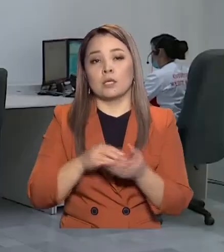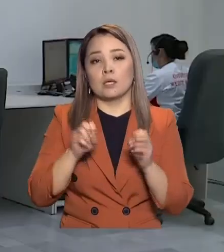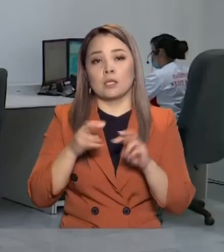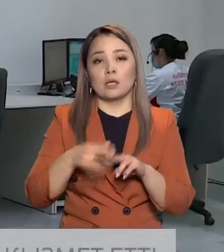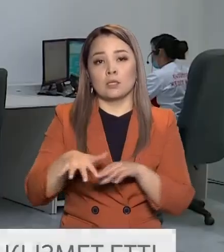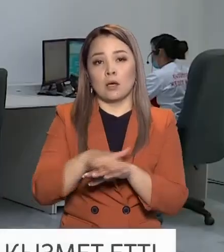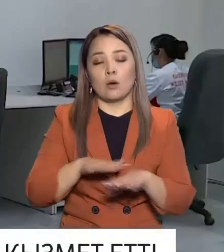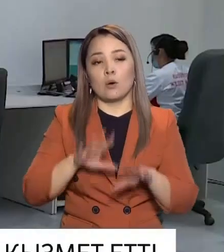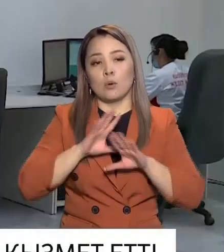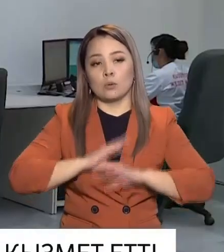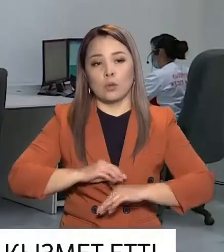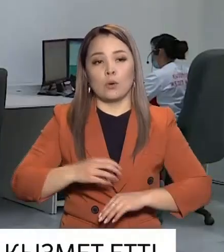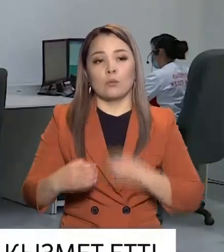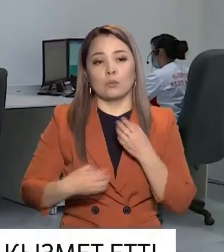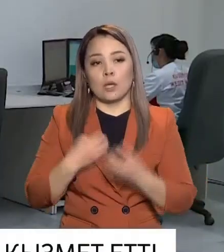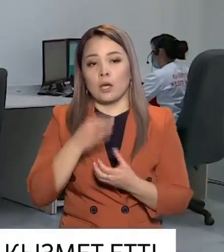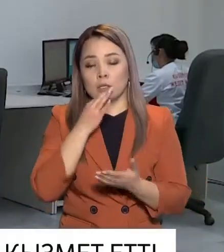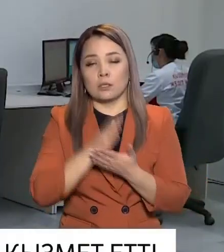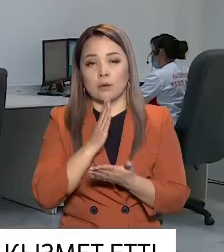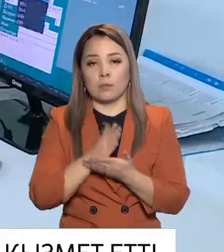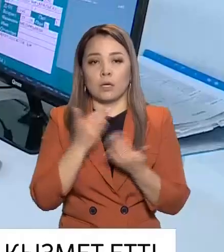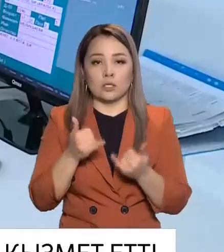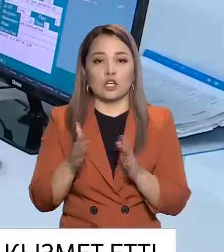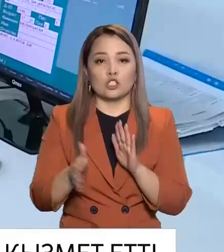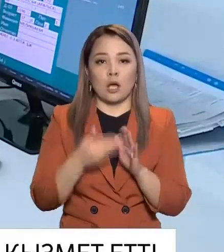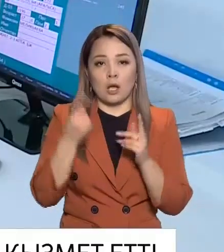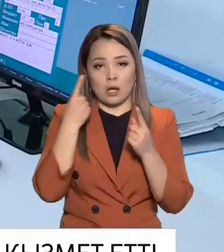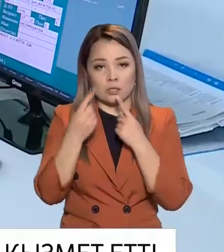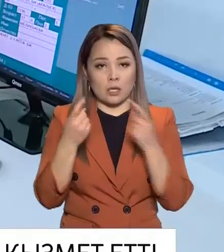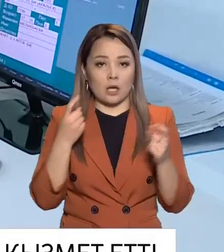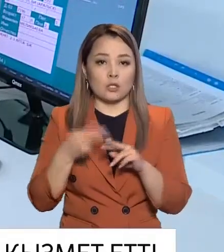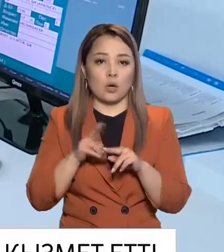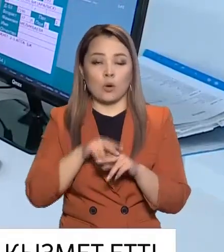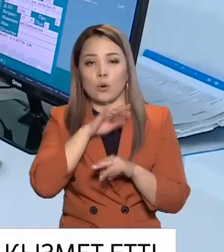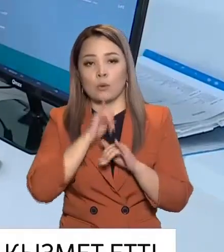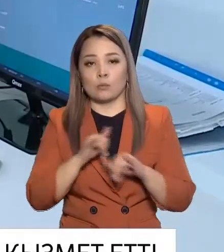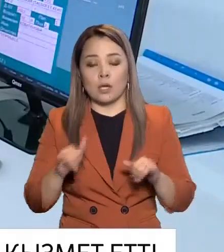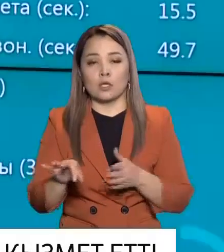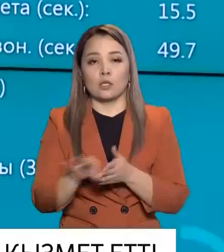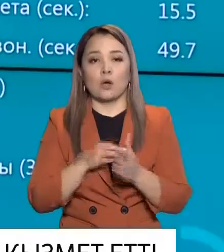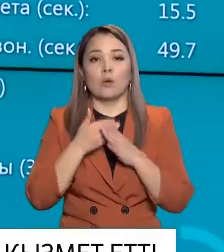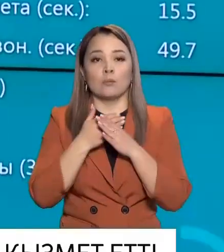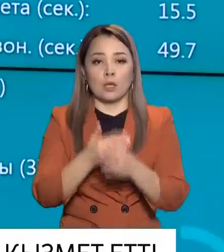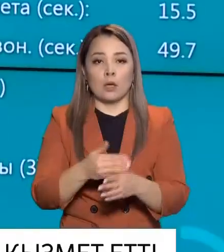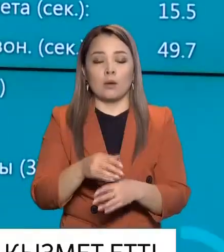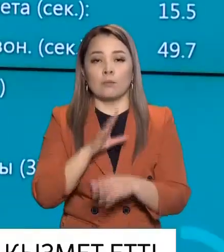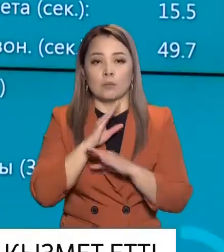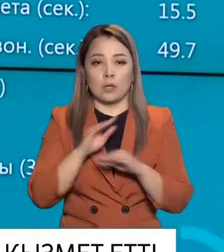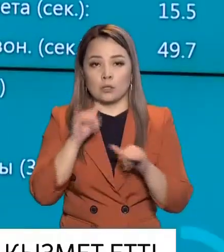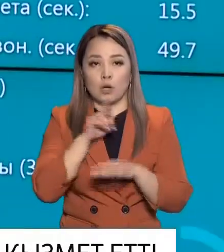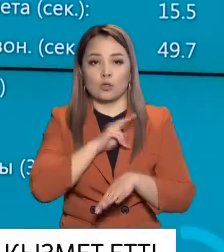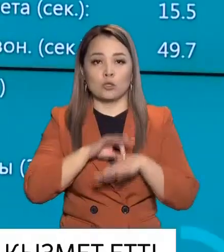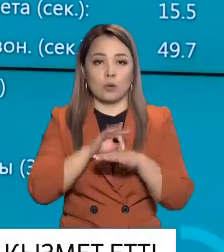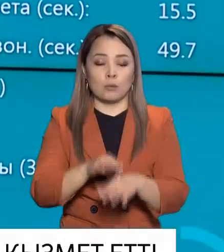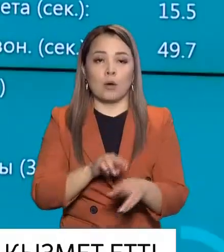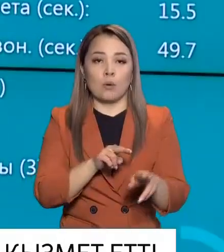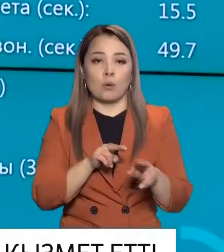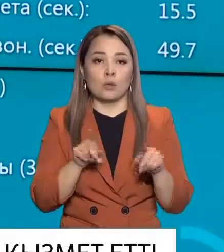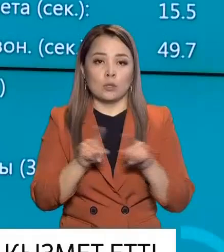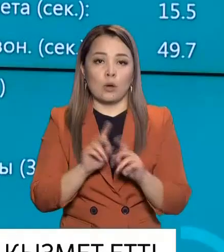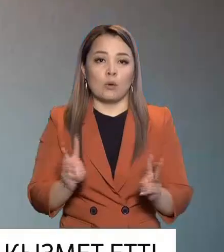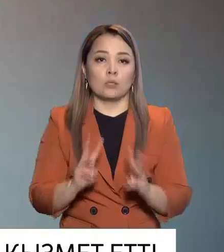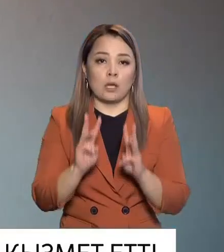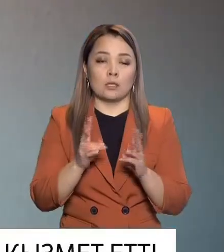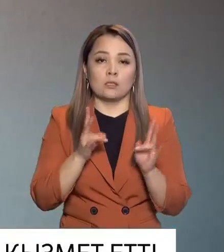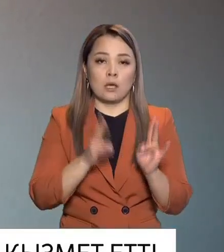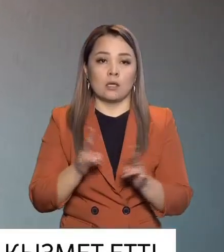қорқынышы басылмаған. Дүрбелең кезінде шақыртулар саны күрт көбейіп, жедел жәрдем тынымсыз жұмыс істеді. Оқ пен от ортасында